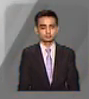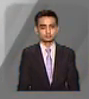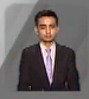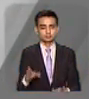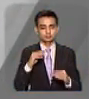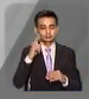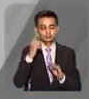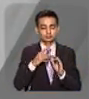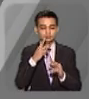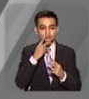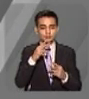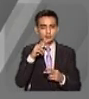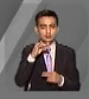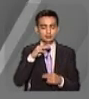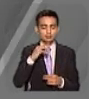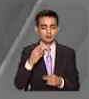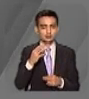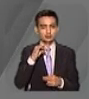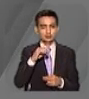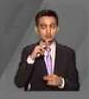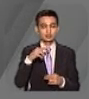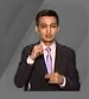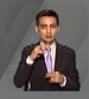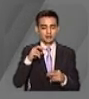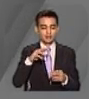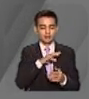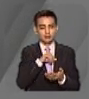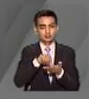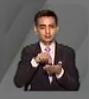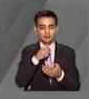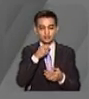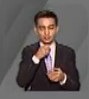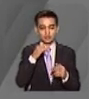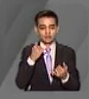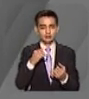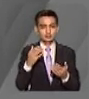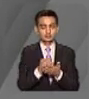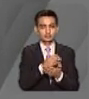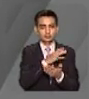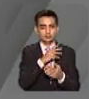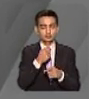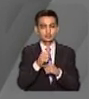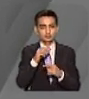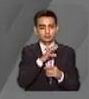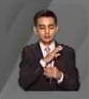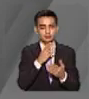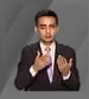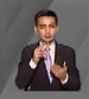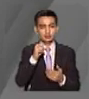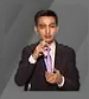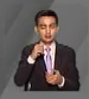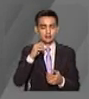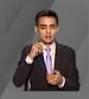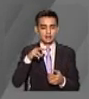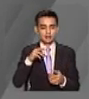Зная наших, Димаш и Данелия прошли в третий тур престижного американского шоу «The World's Best». С кем им пришлось соревноваться? Правда ли, что у Данелии Тулешевой